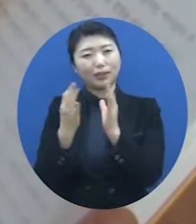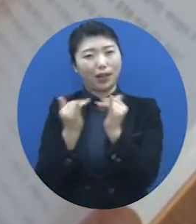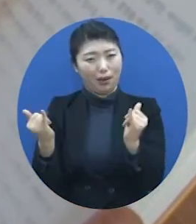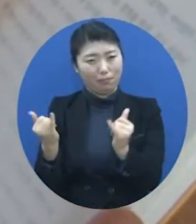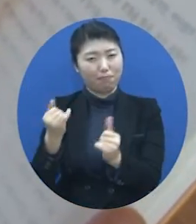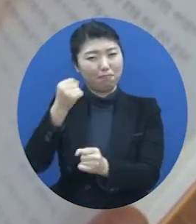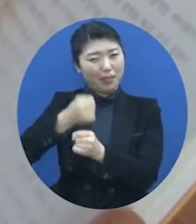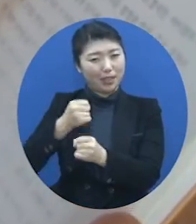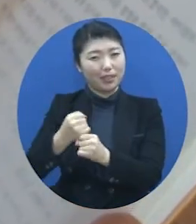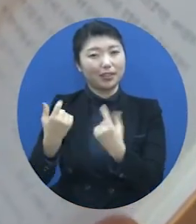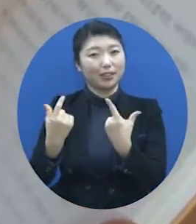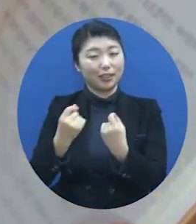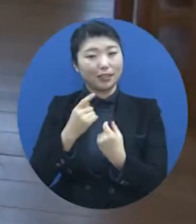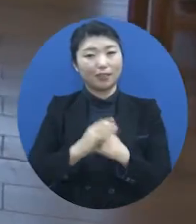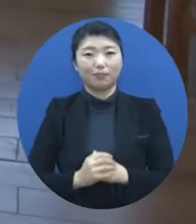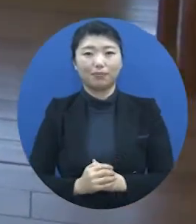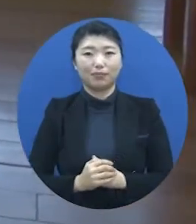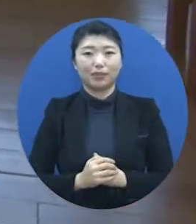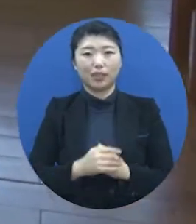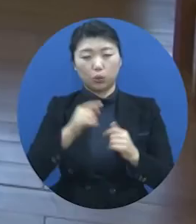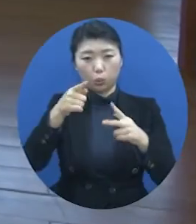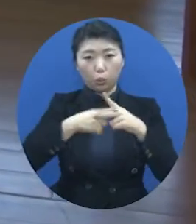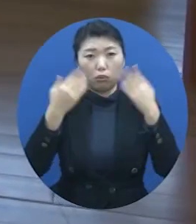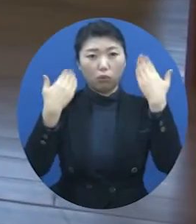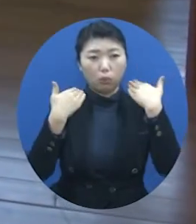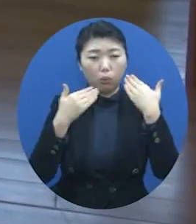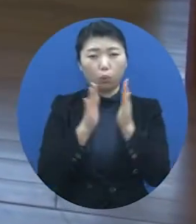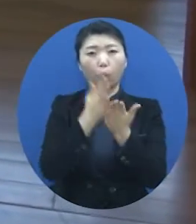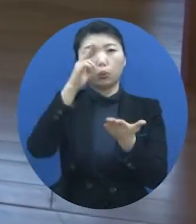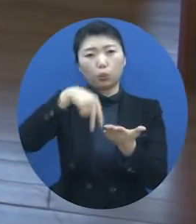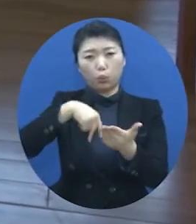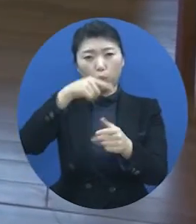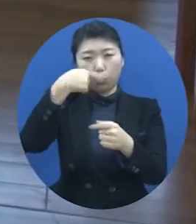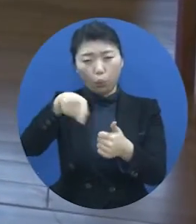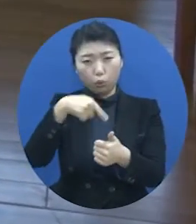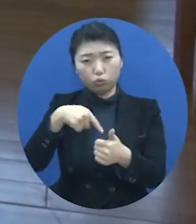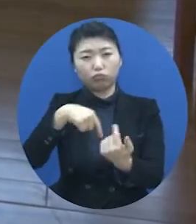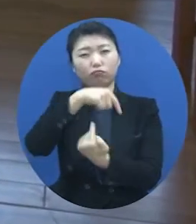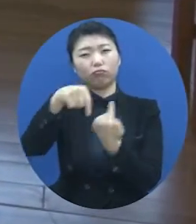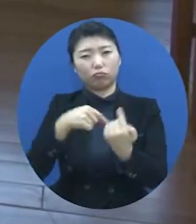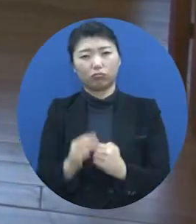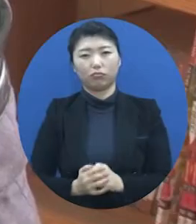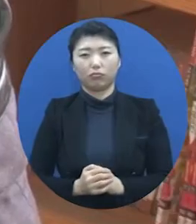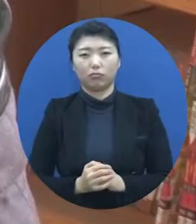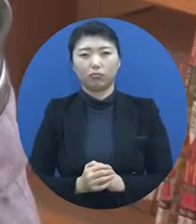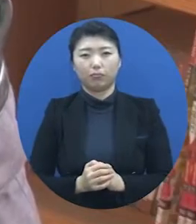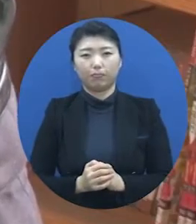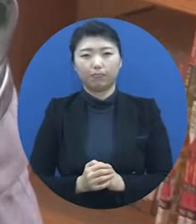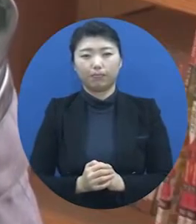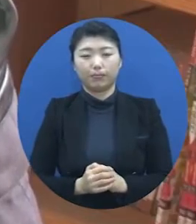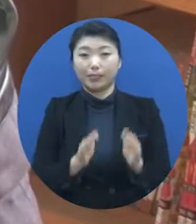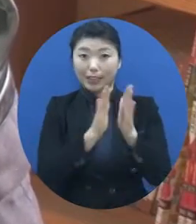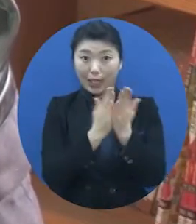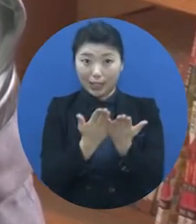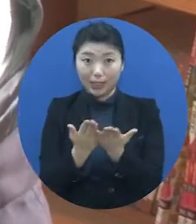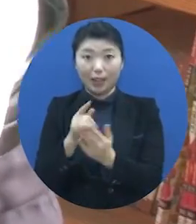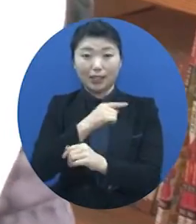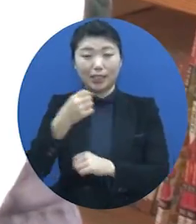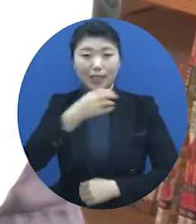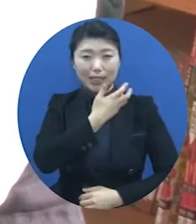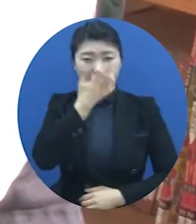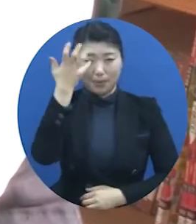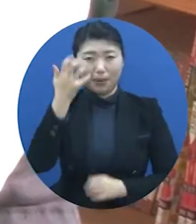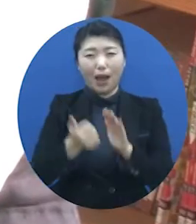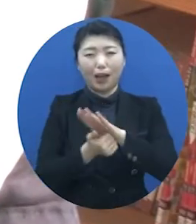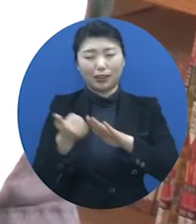사람을 만든다라는 말처럼 을왕초등학교는 독서 교육을 활성화해 운영하고 있습니다. 책이랑 북이랑 희망